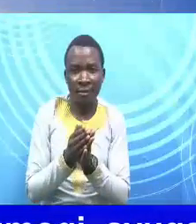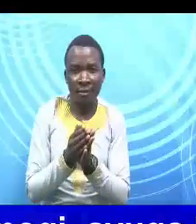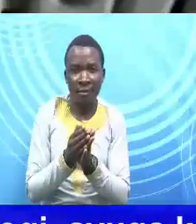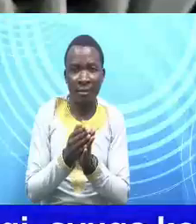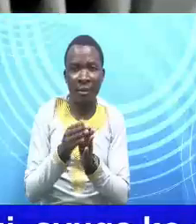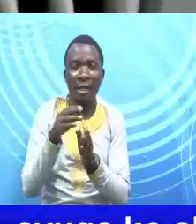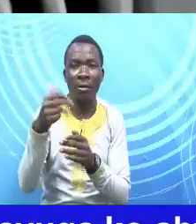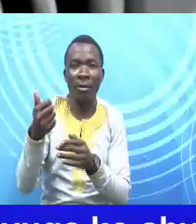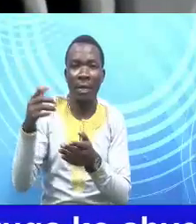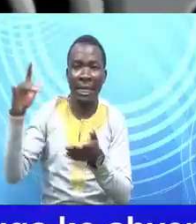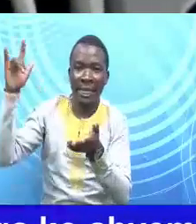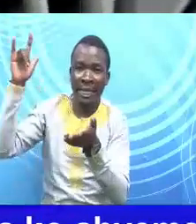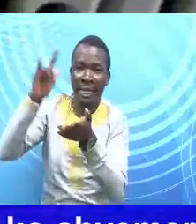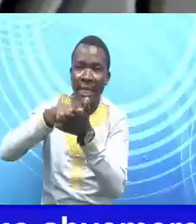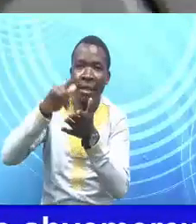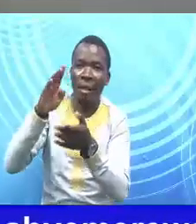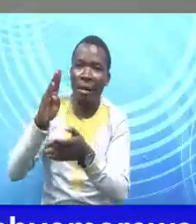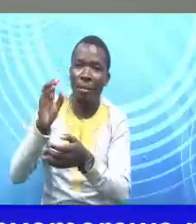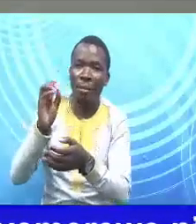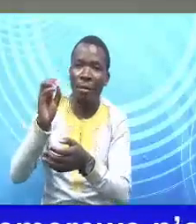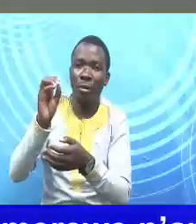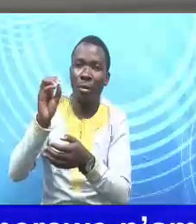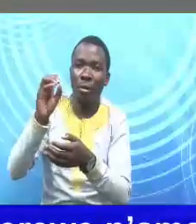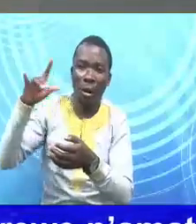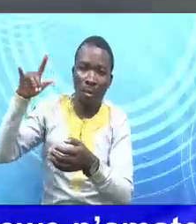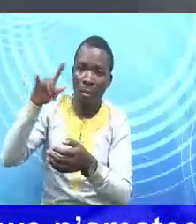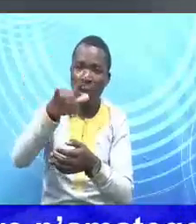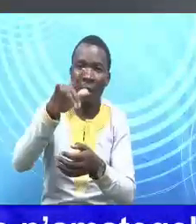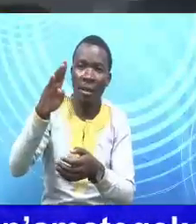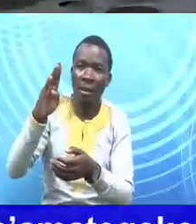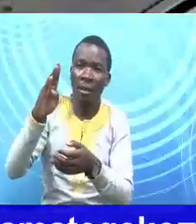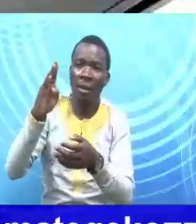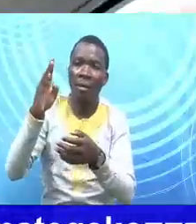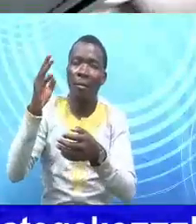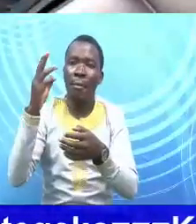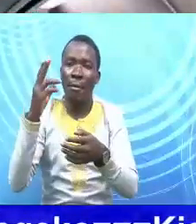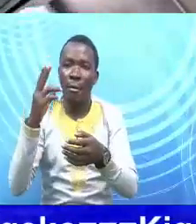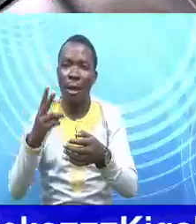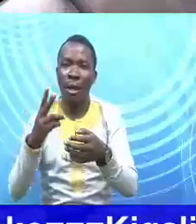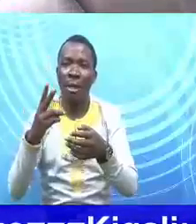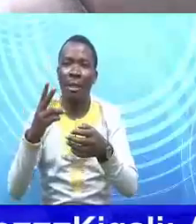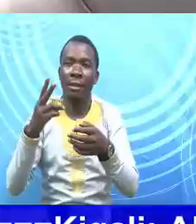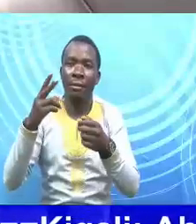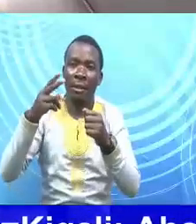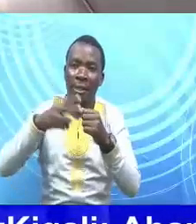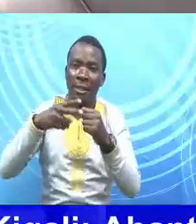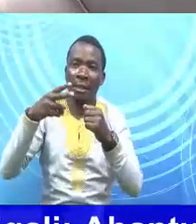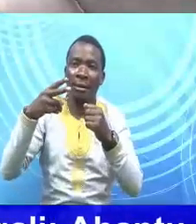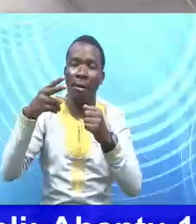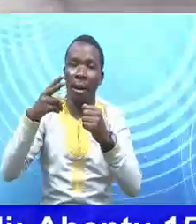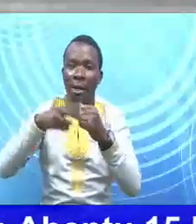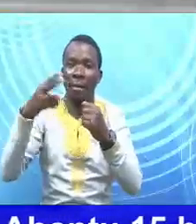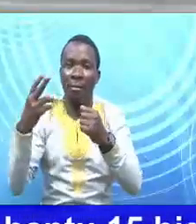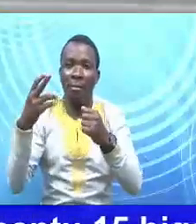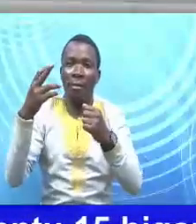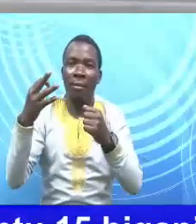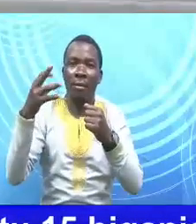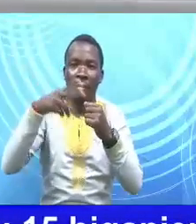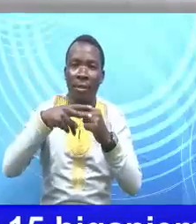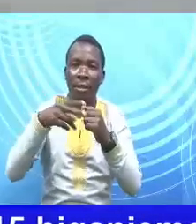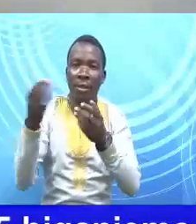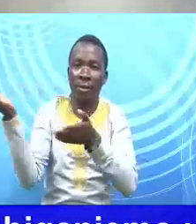naho indege za Boeing 737 Max zahagaritswe nyuma y'impanuka ebyiri zishe abantu 46 ubu zongeye